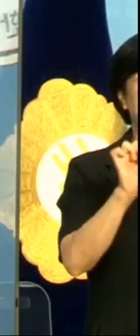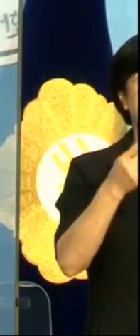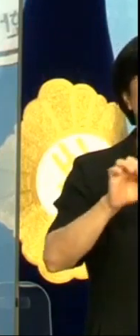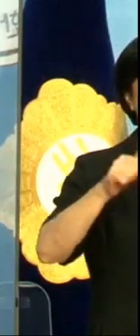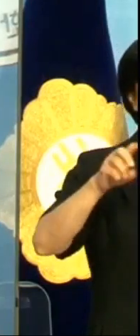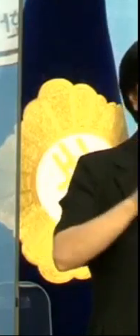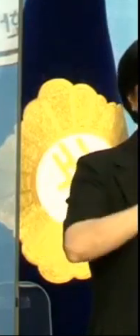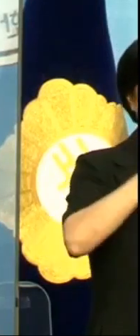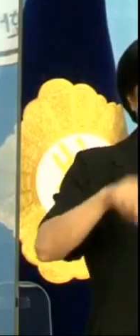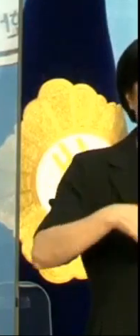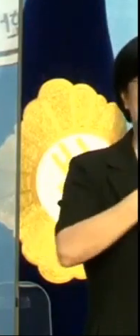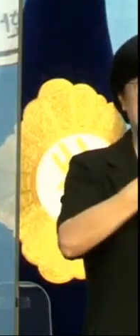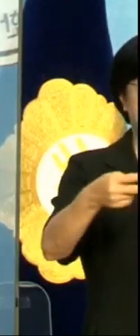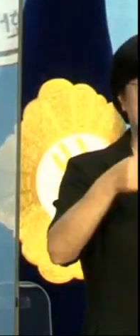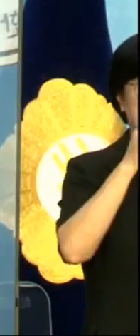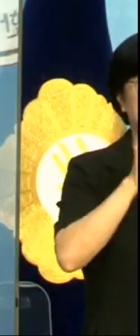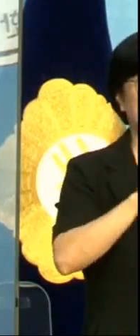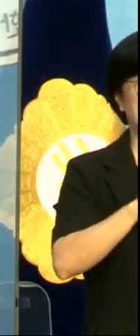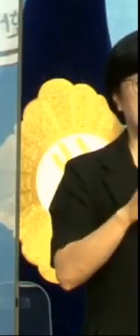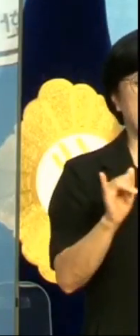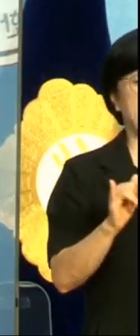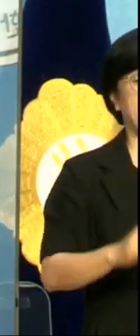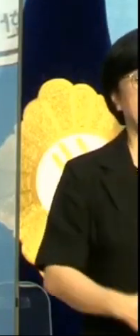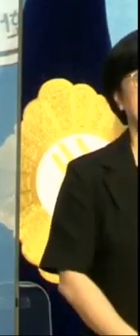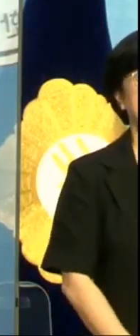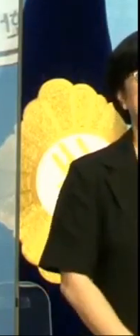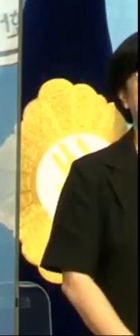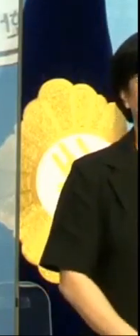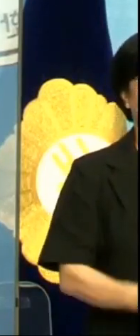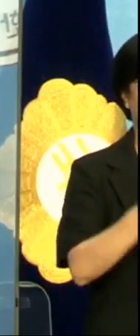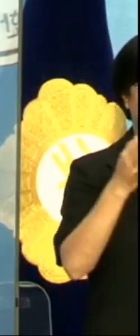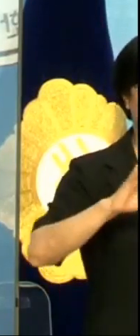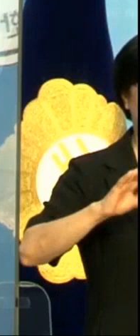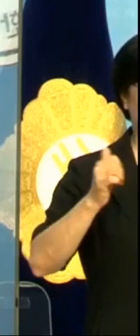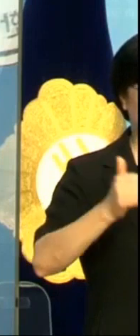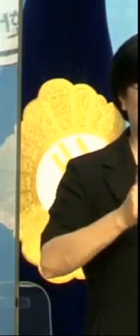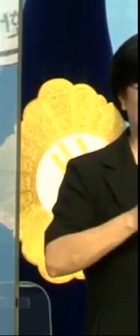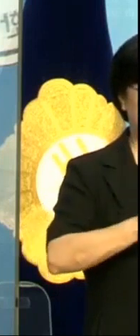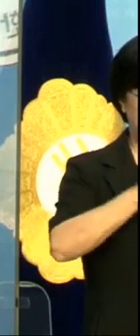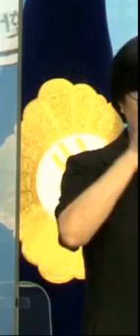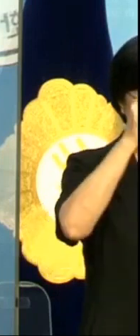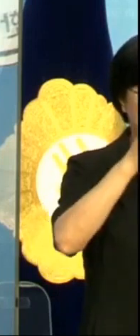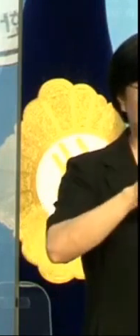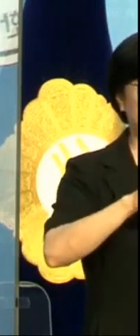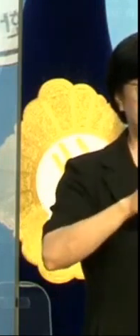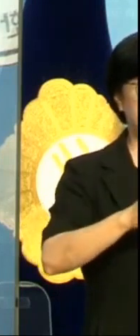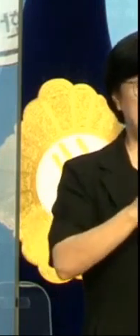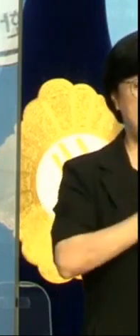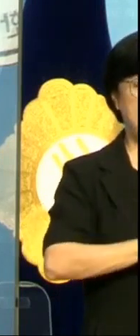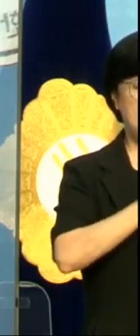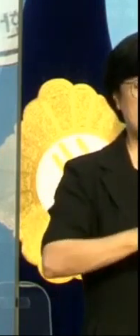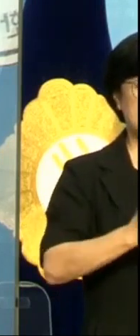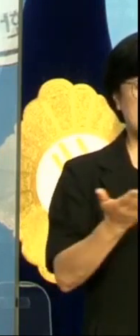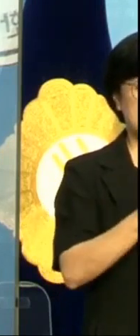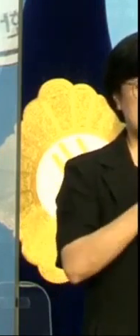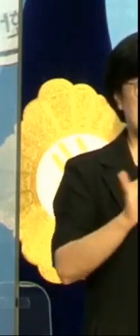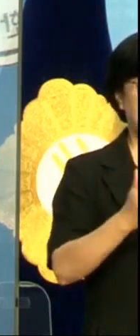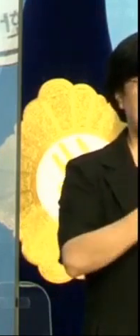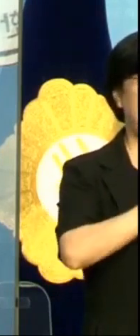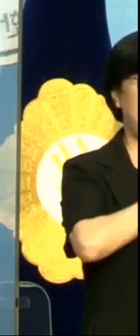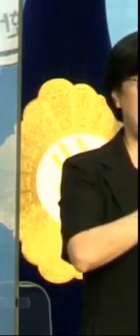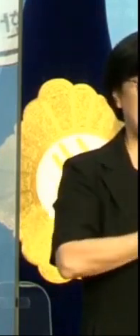이 바로 그 분들입니다 그동안 국회에서는 오랫동안 공직자 의지 이건 안 를 남용한 사익